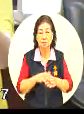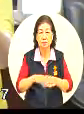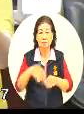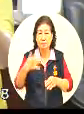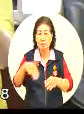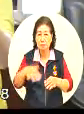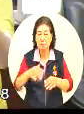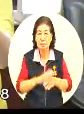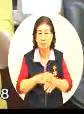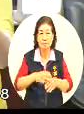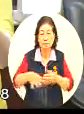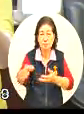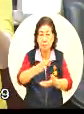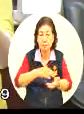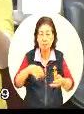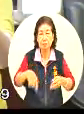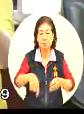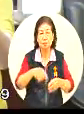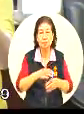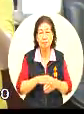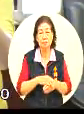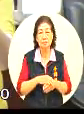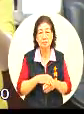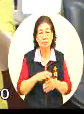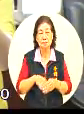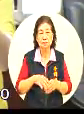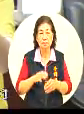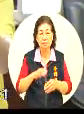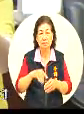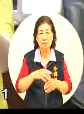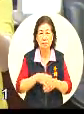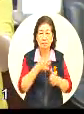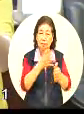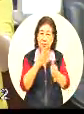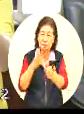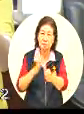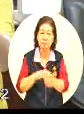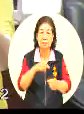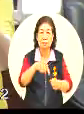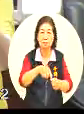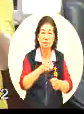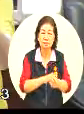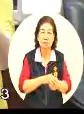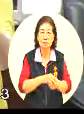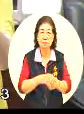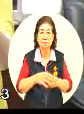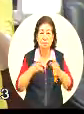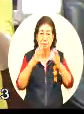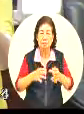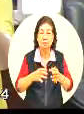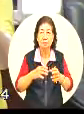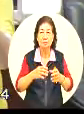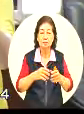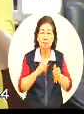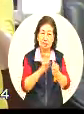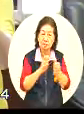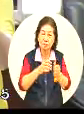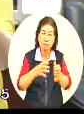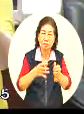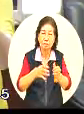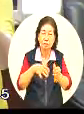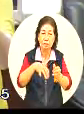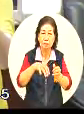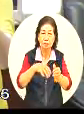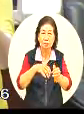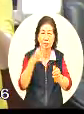所。啊，所以本身底下有清高迄个建管处那科定哦，也是说他一定要维持原